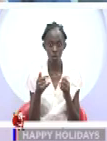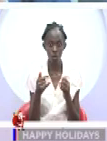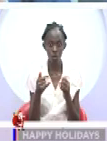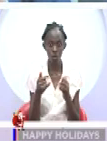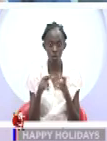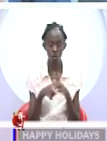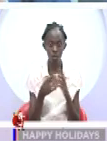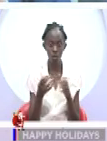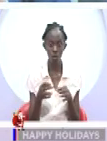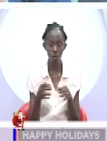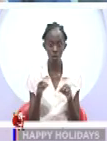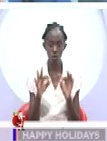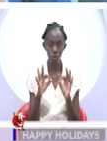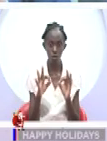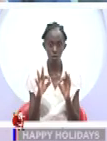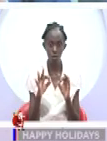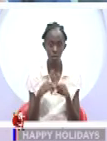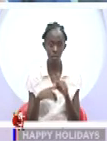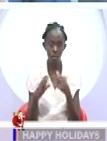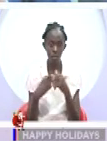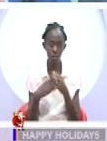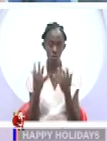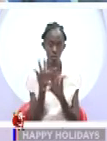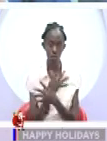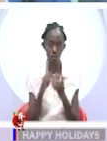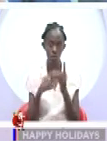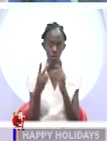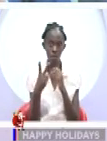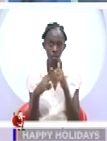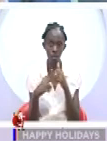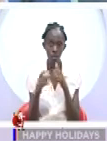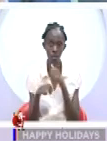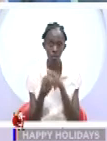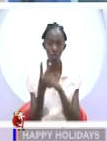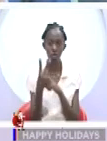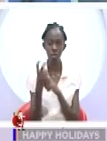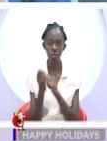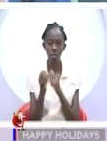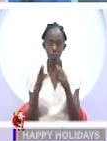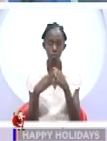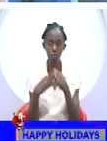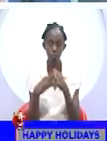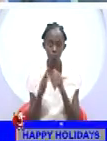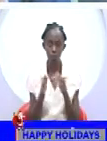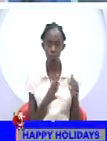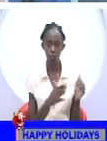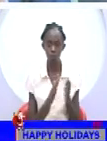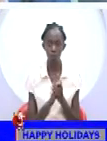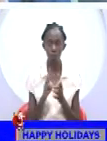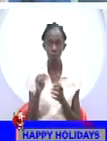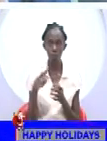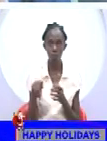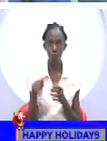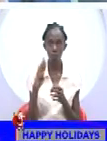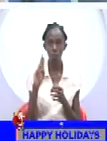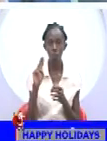Tufungulia rasmi Nuru ya Nyota awamu ya saa tatu siku ya tarehe 27 Desemba mwaka 2019. Mbunge wa eneo bunge